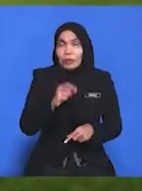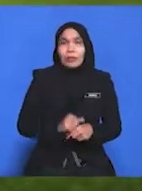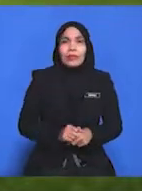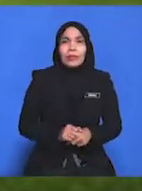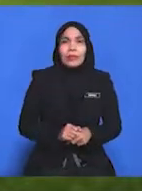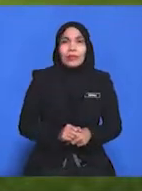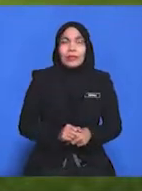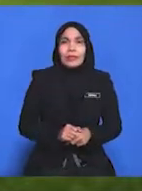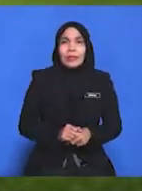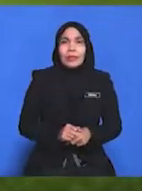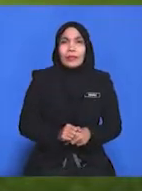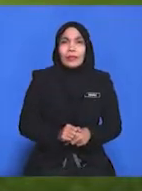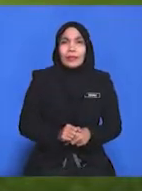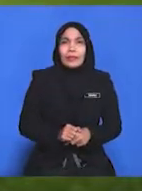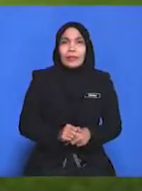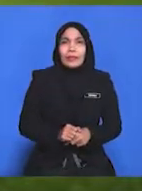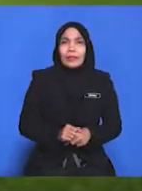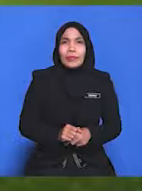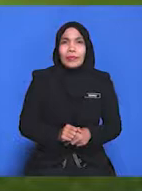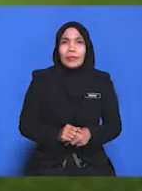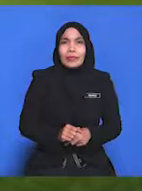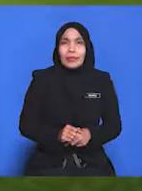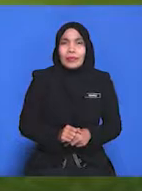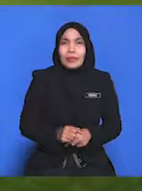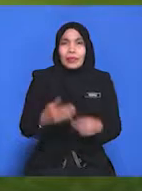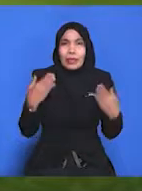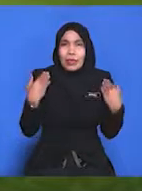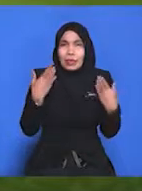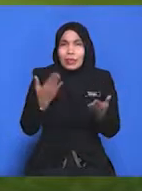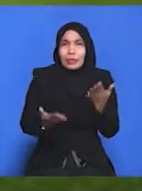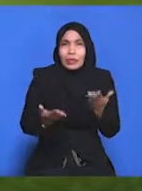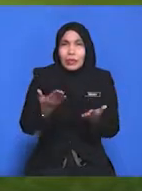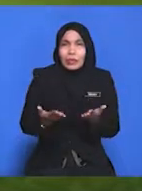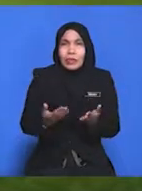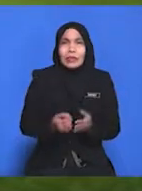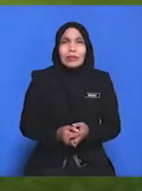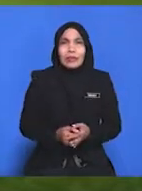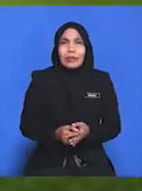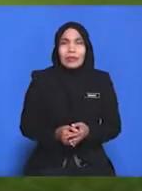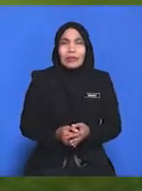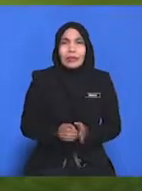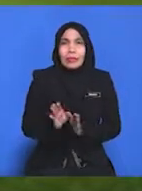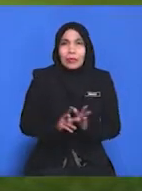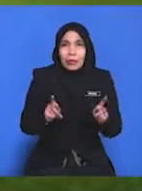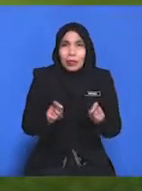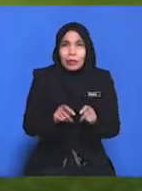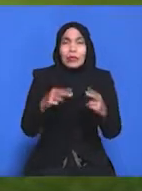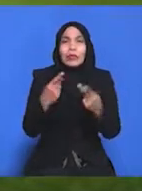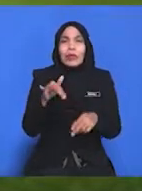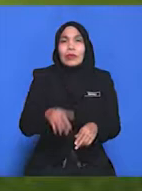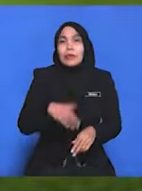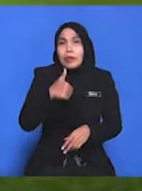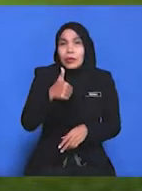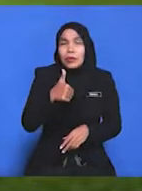akan menang. Tetapi, ada kemungkinan juga kita bertemu dengan pasukan yang bagus tetapi